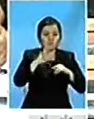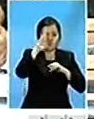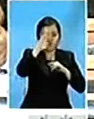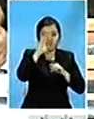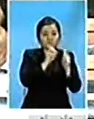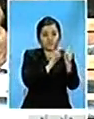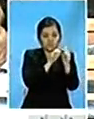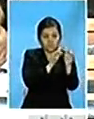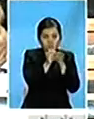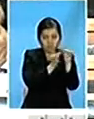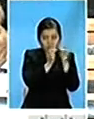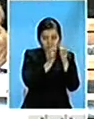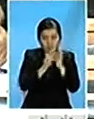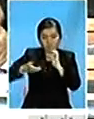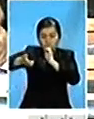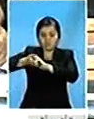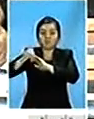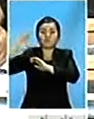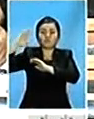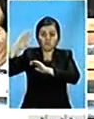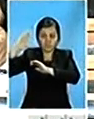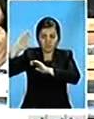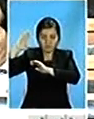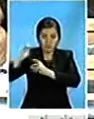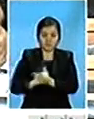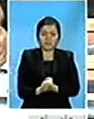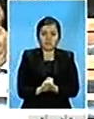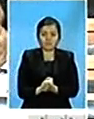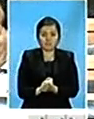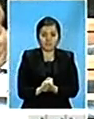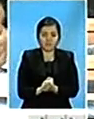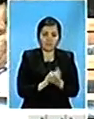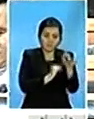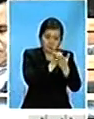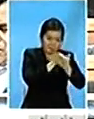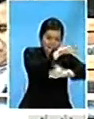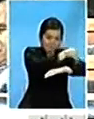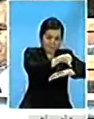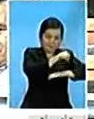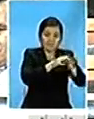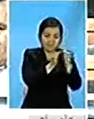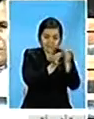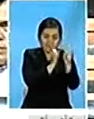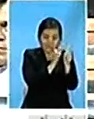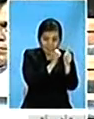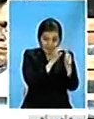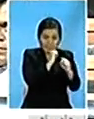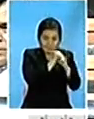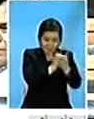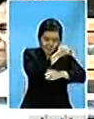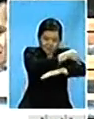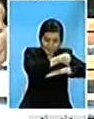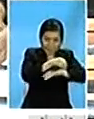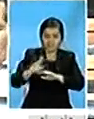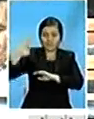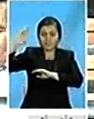าโดยที่ปรึกษานั้นทำหน้าที่ออกแบบรายละเอียดผู้รับเหมาทำหน้าที่ก่อสร้าง